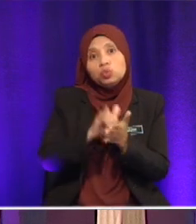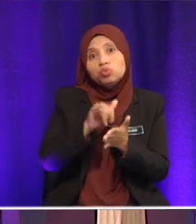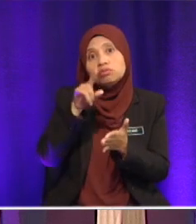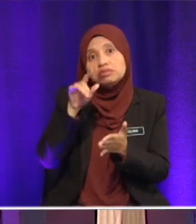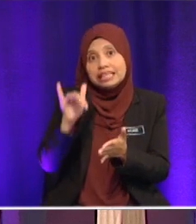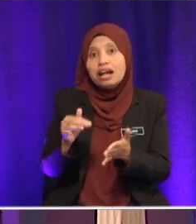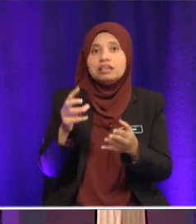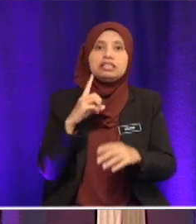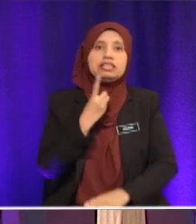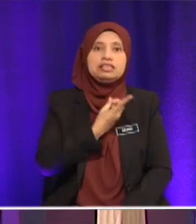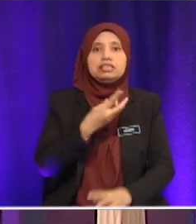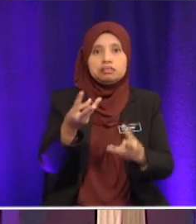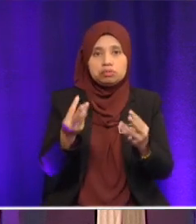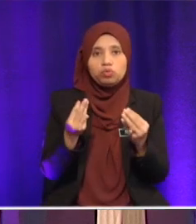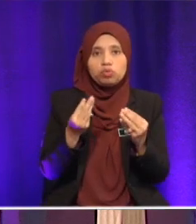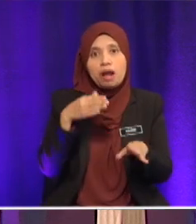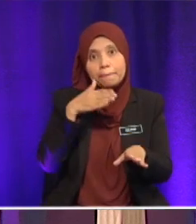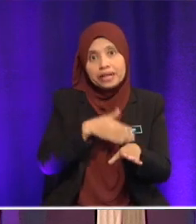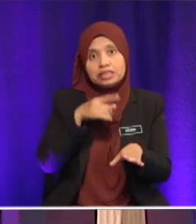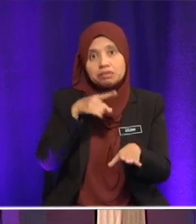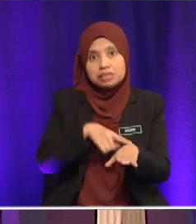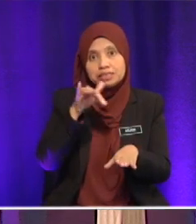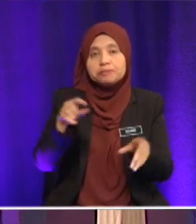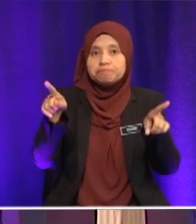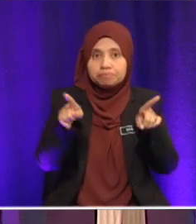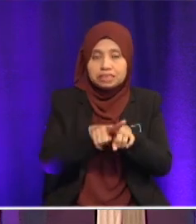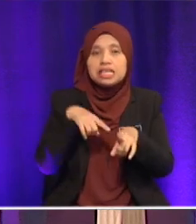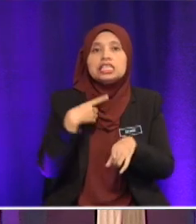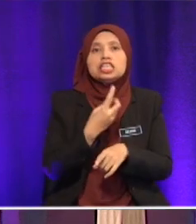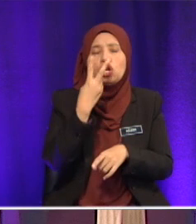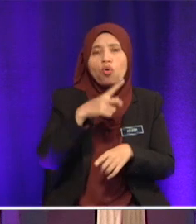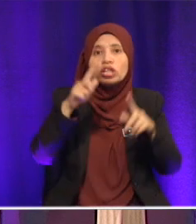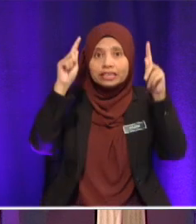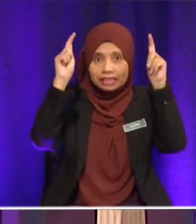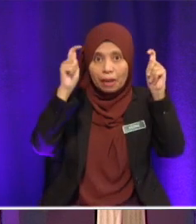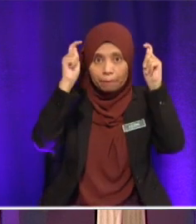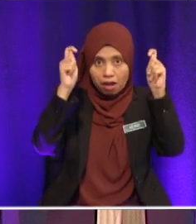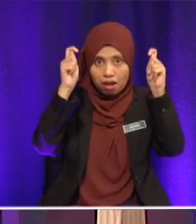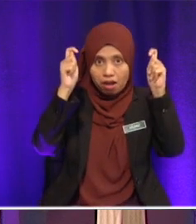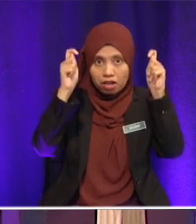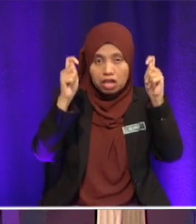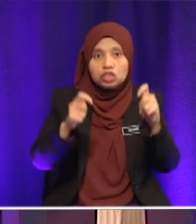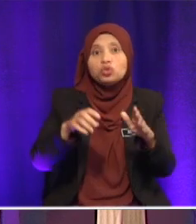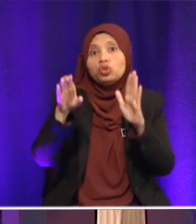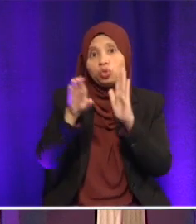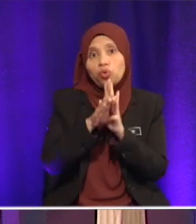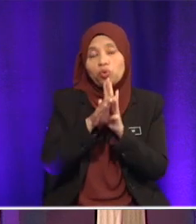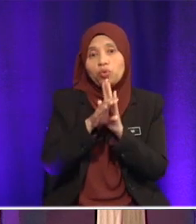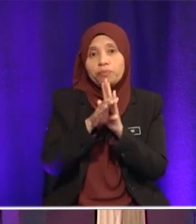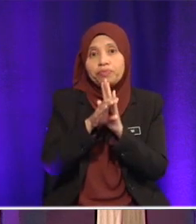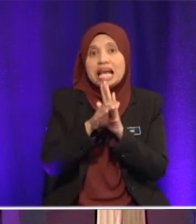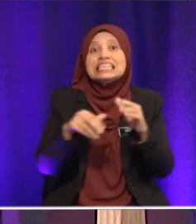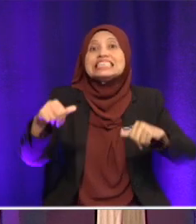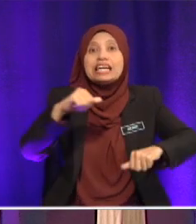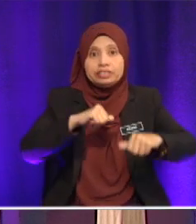dan pada masa yang sama juga kita akan juga melihat kepada tema contohnya dalam matematika pelajaran seperti mata pelajaran